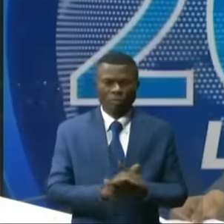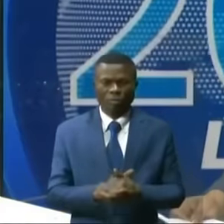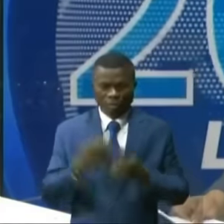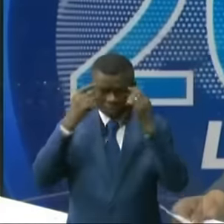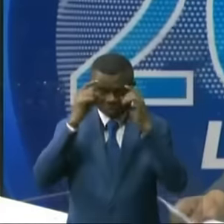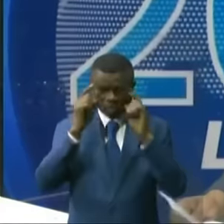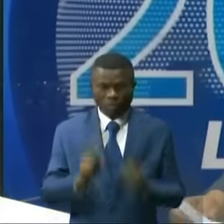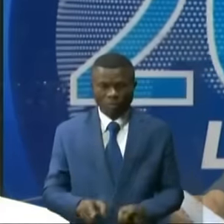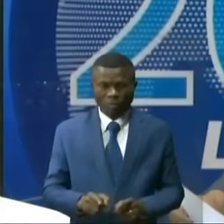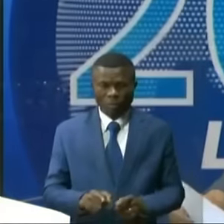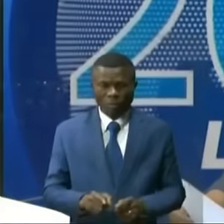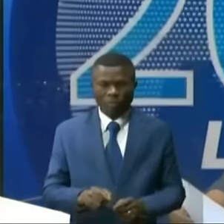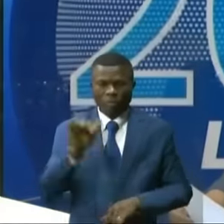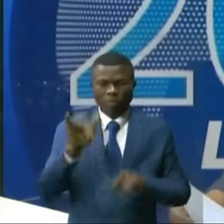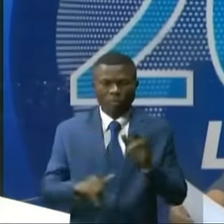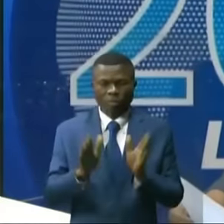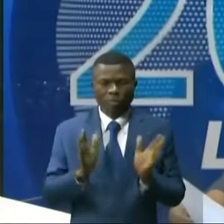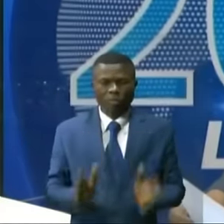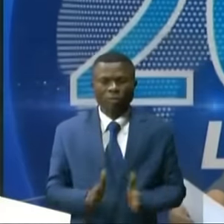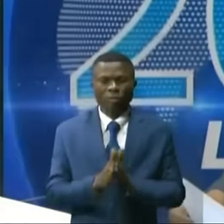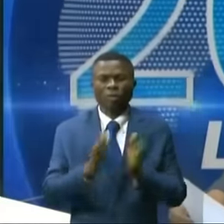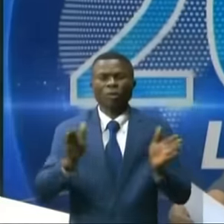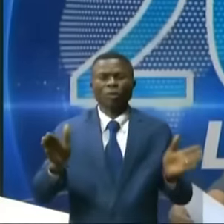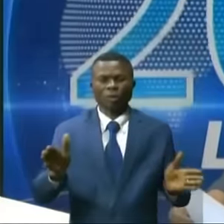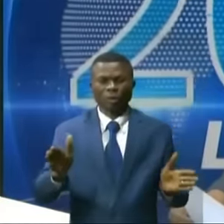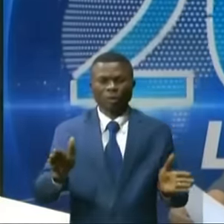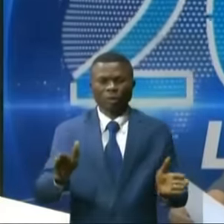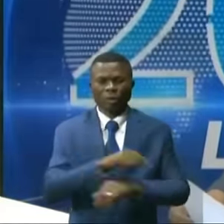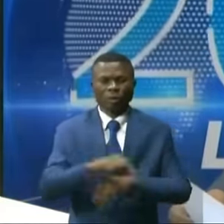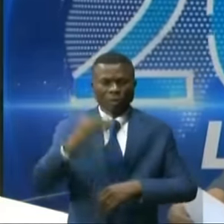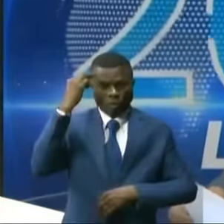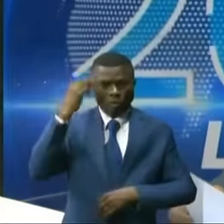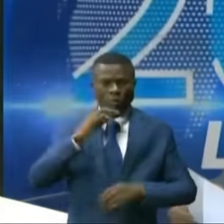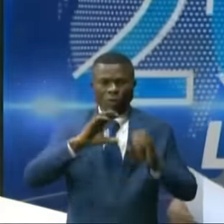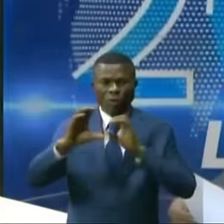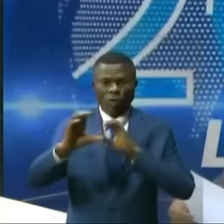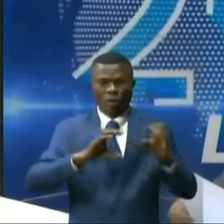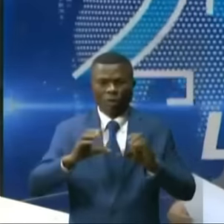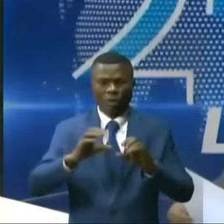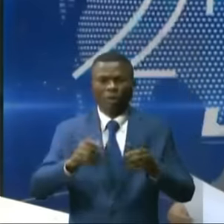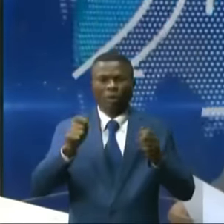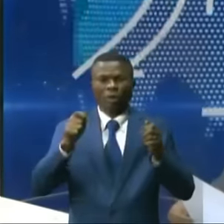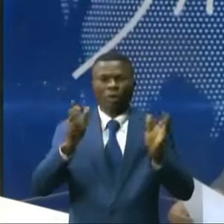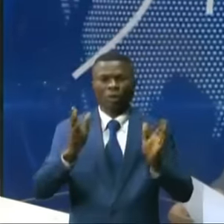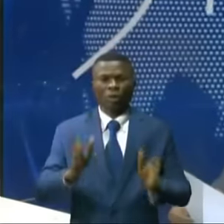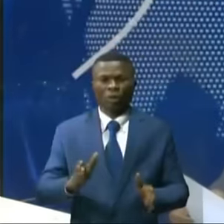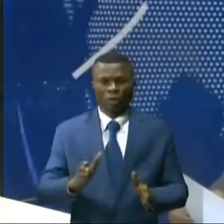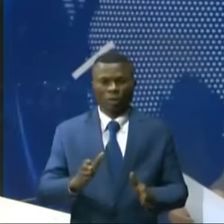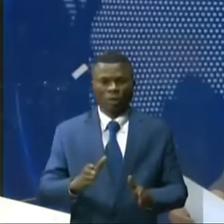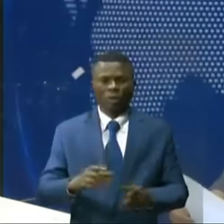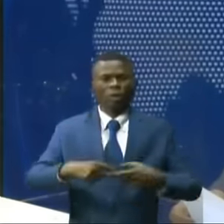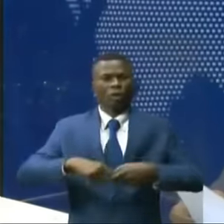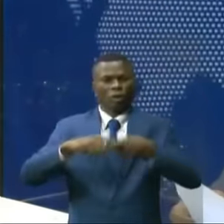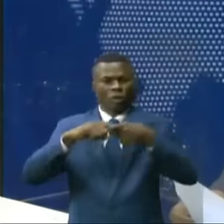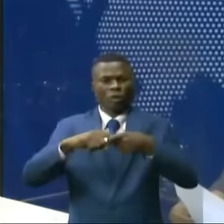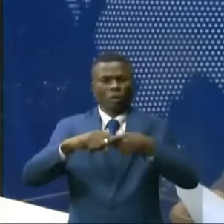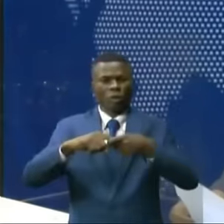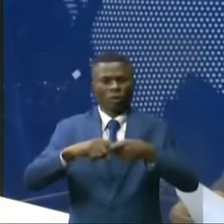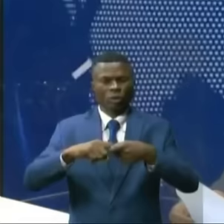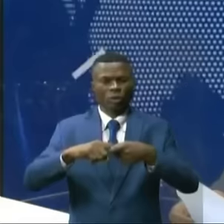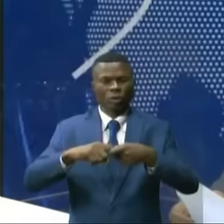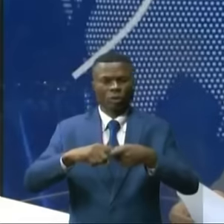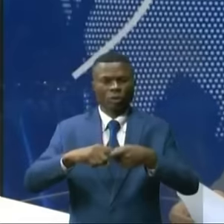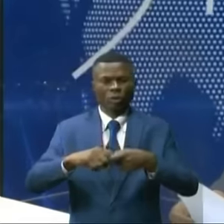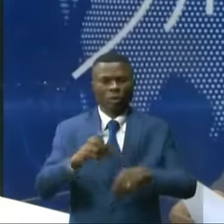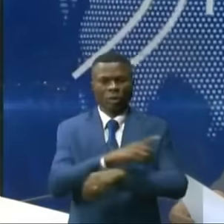décision prise par le secrétaire général au ministère de la Communication et médiia il suspend de ses fonctions